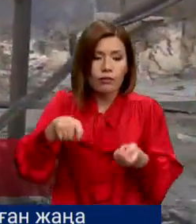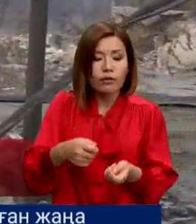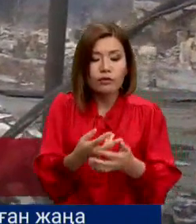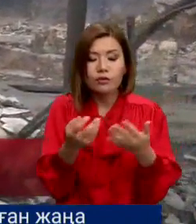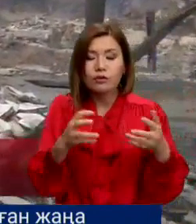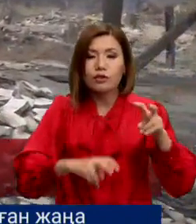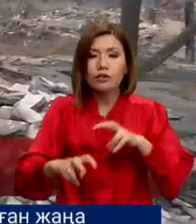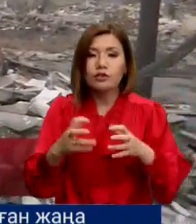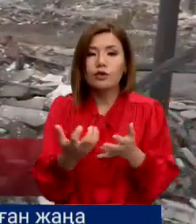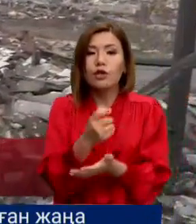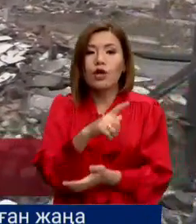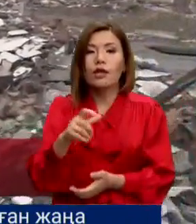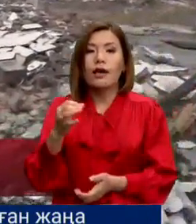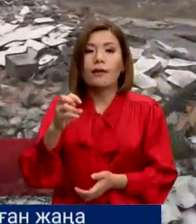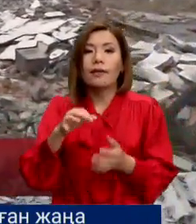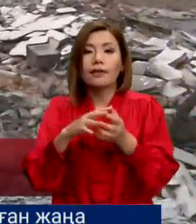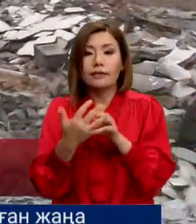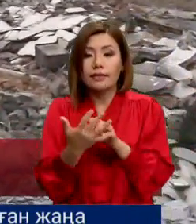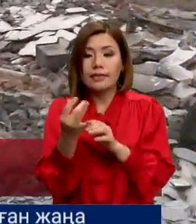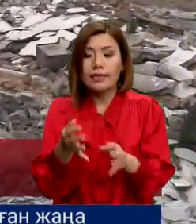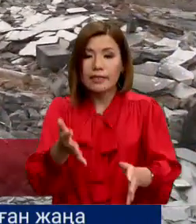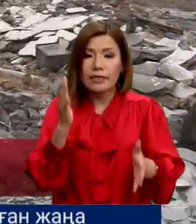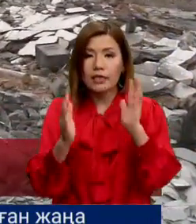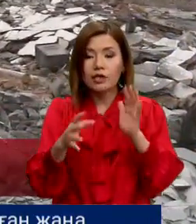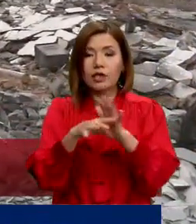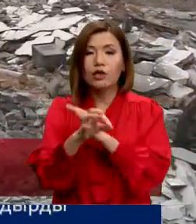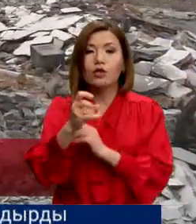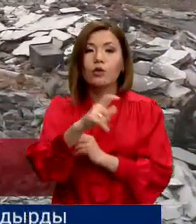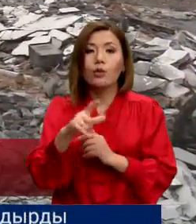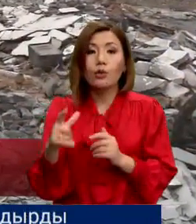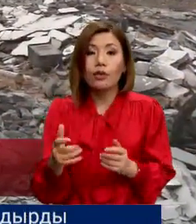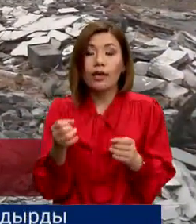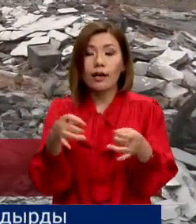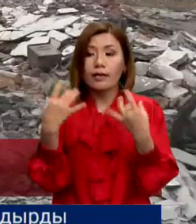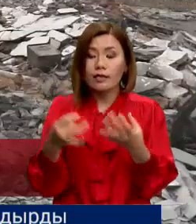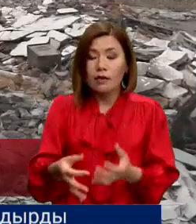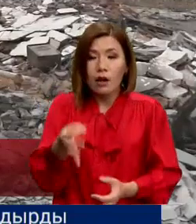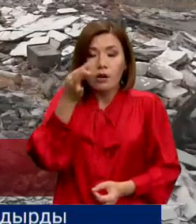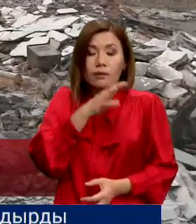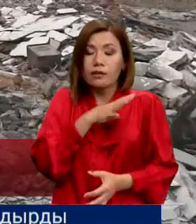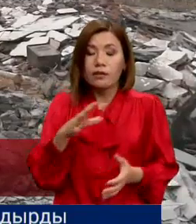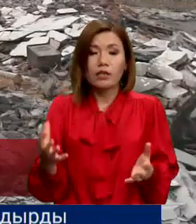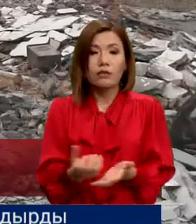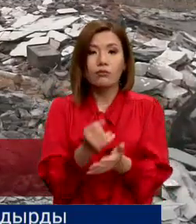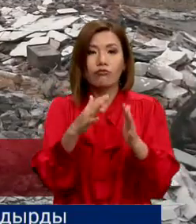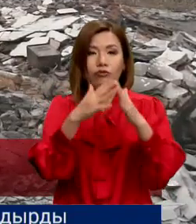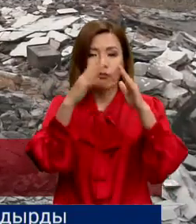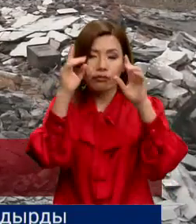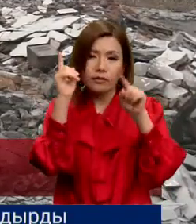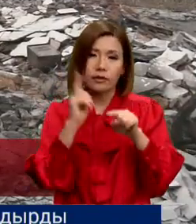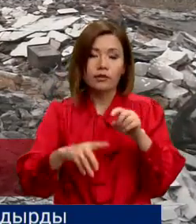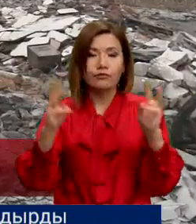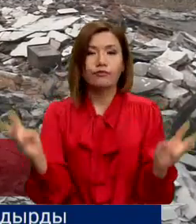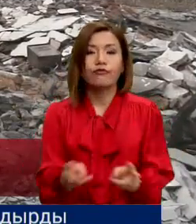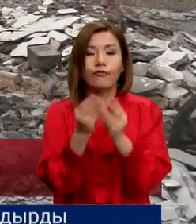село Аманкарагай пришел с леса. Местные жители рассказывают, что и опомниться не успели, как дома вспыхнули.